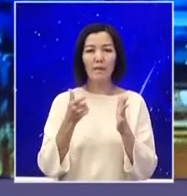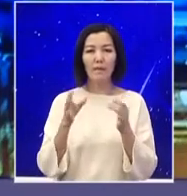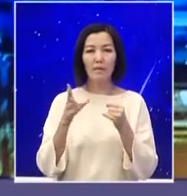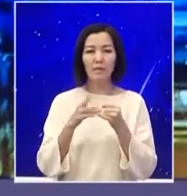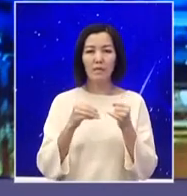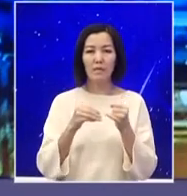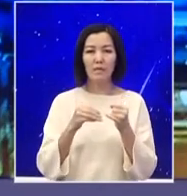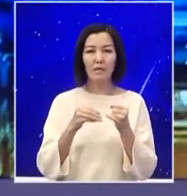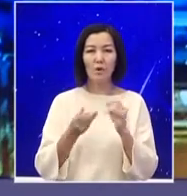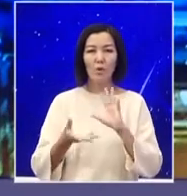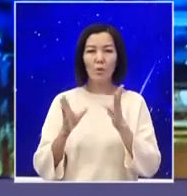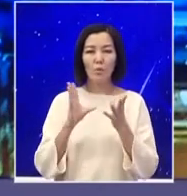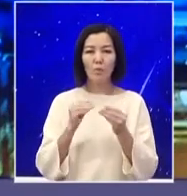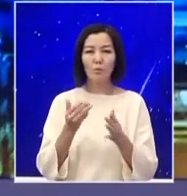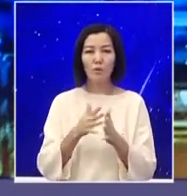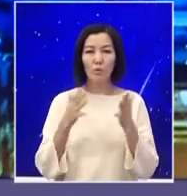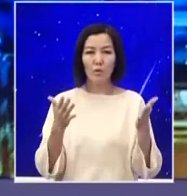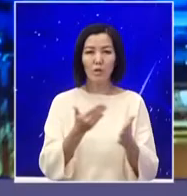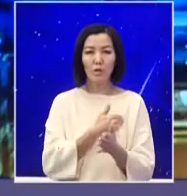алқаптан аста төк өнім алуға ниетті.